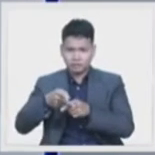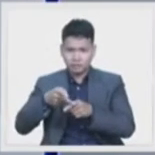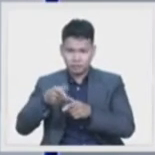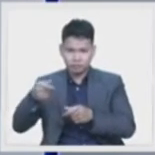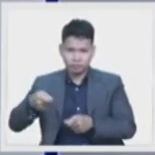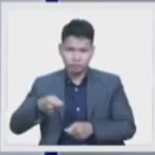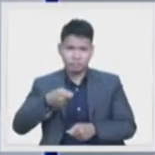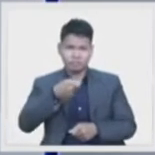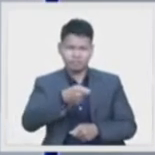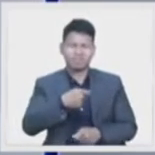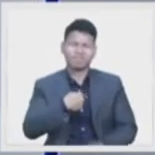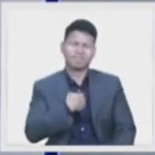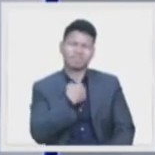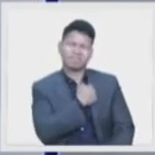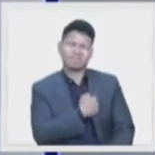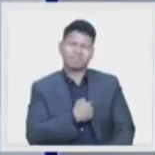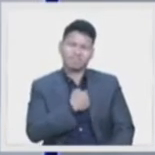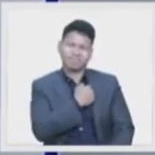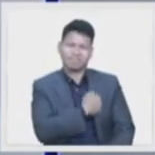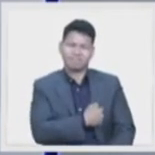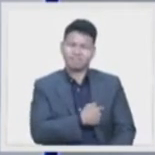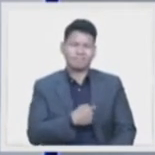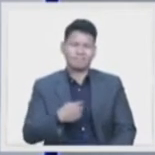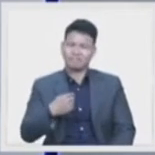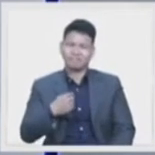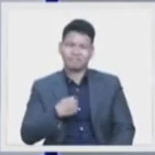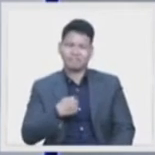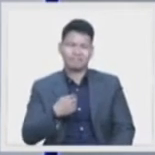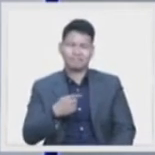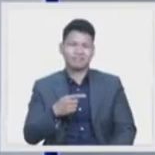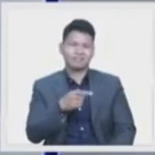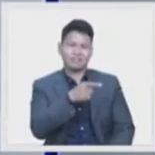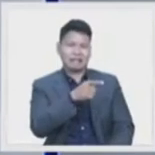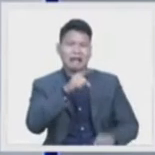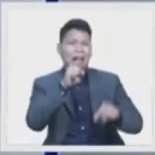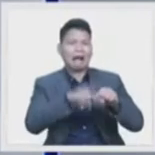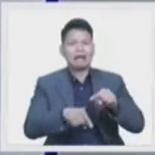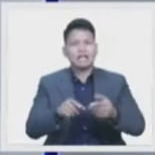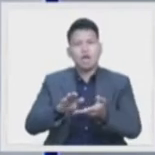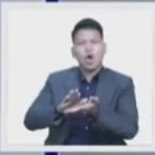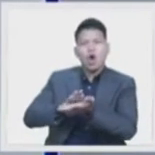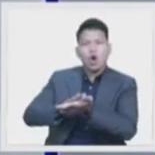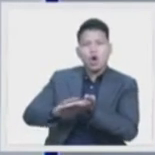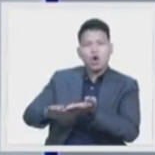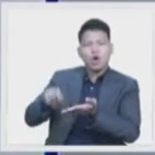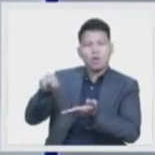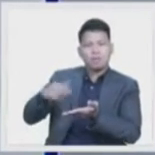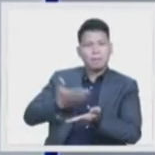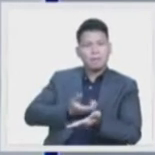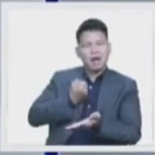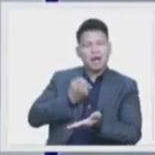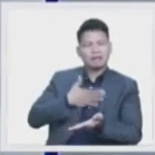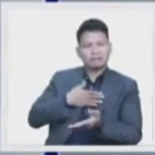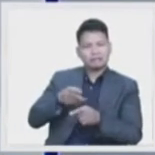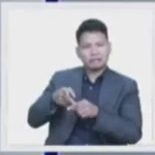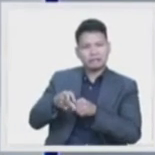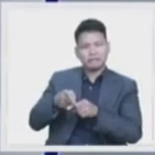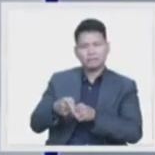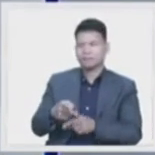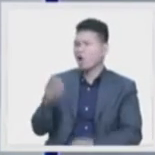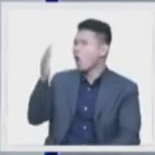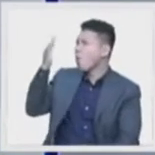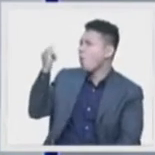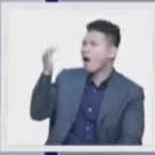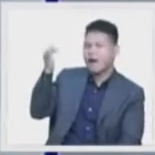"Sir, I'm very sorry, sir. Dili gyud ka makaayo ni ining maong kutsilyo." "Tiyang ano